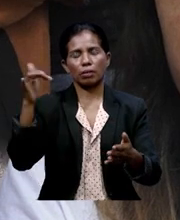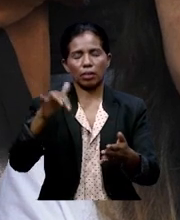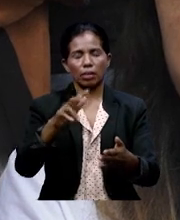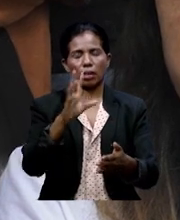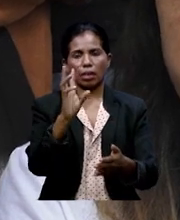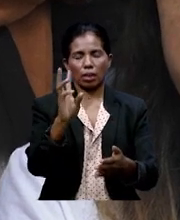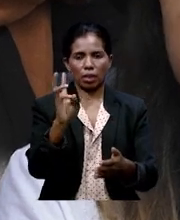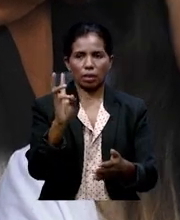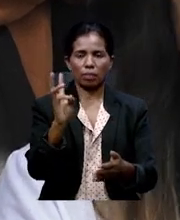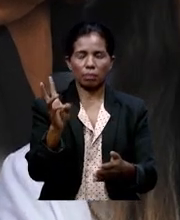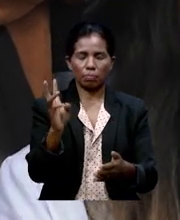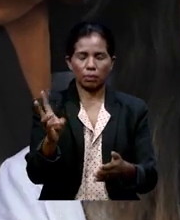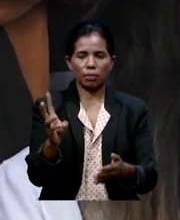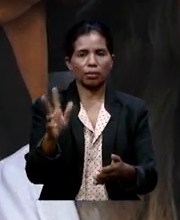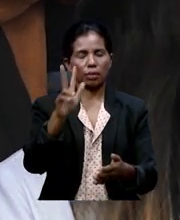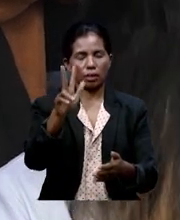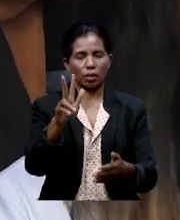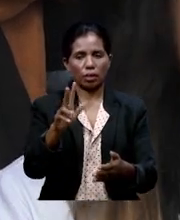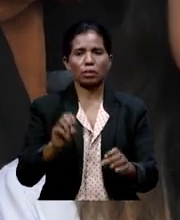neve agora ti. Wensa hoan.